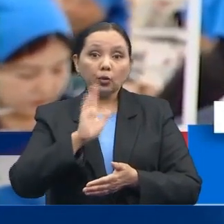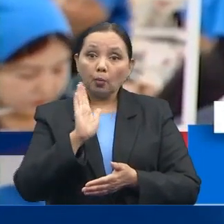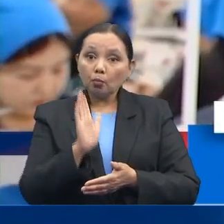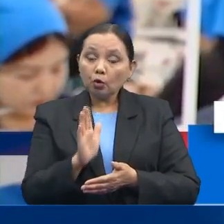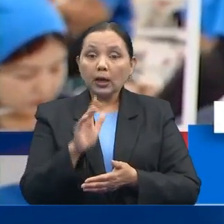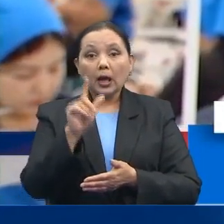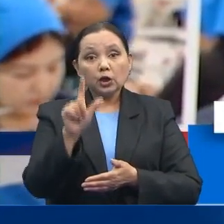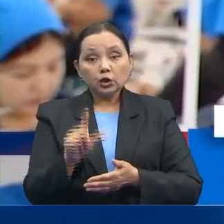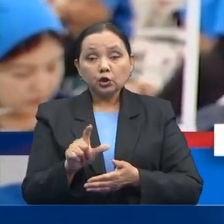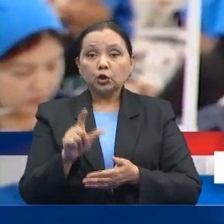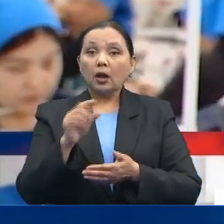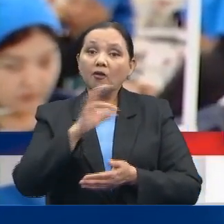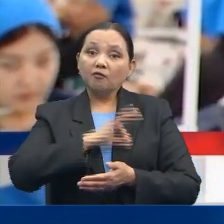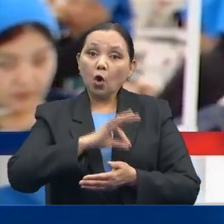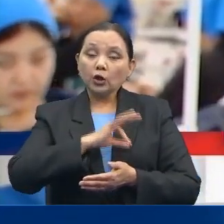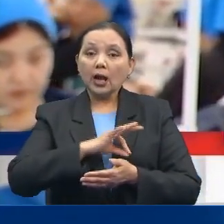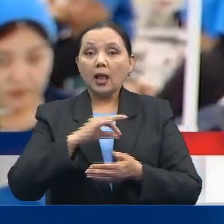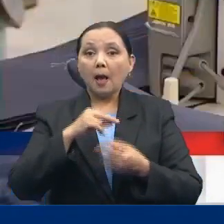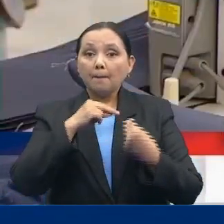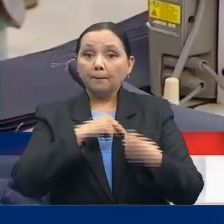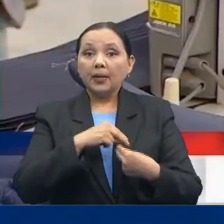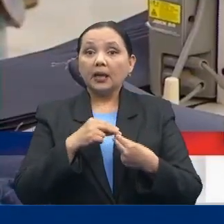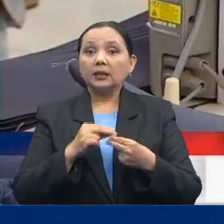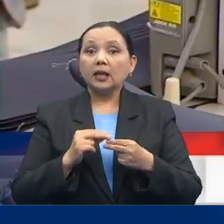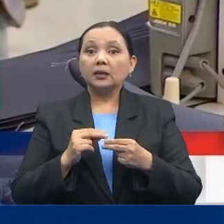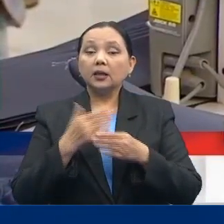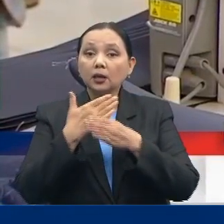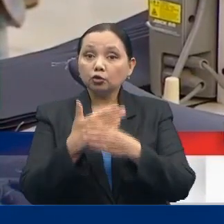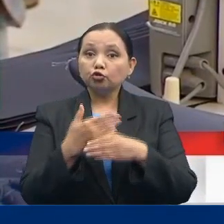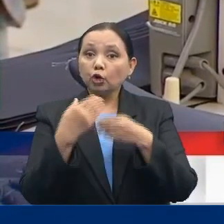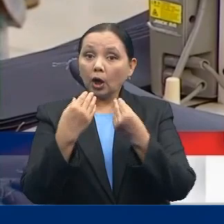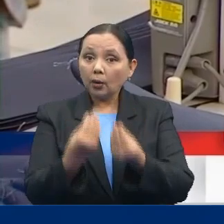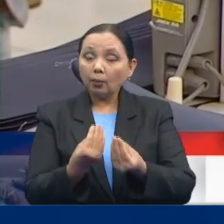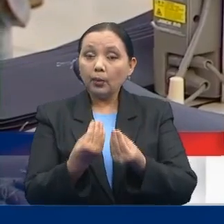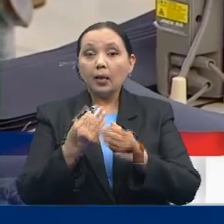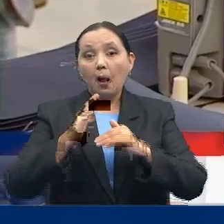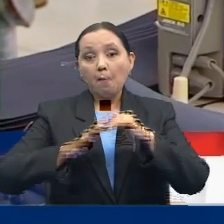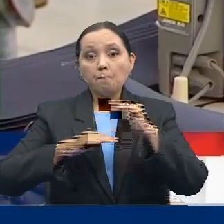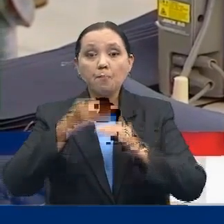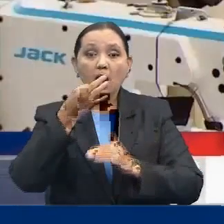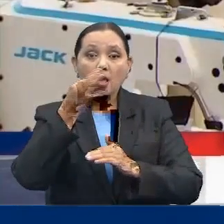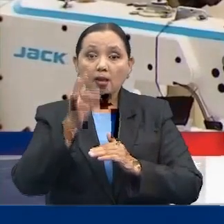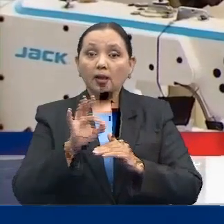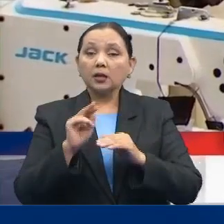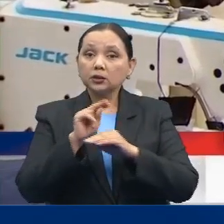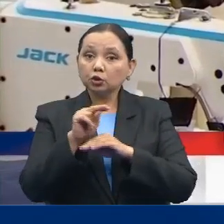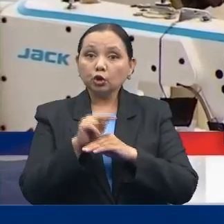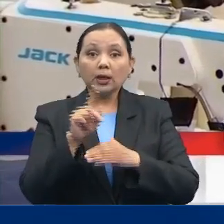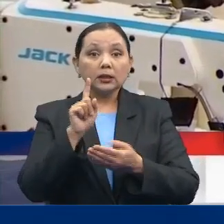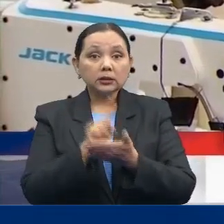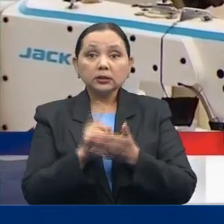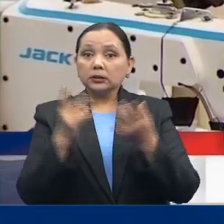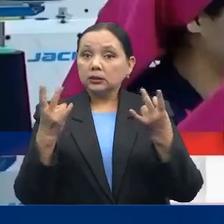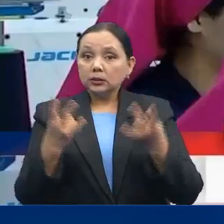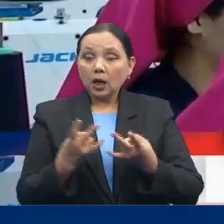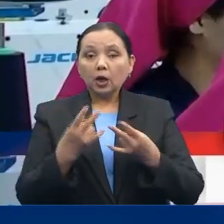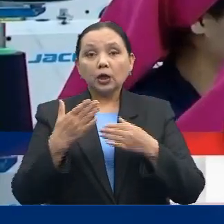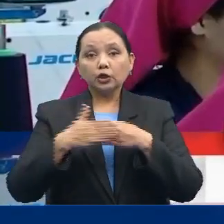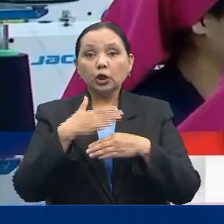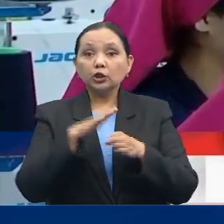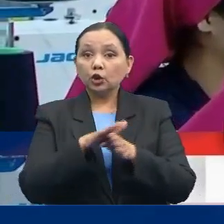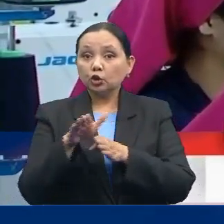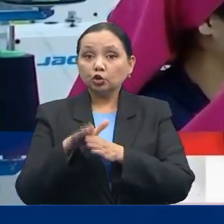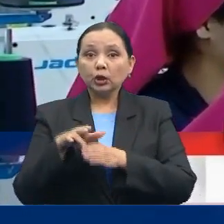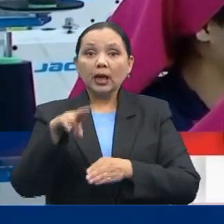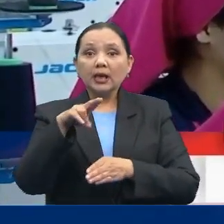insonni muayyan ijtimoiy foydali mehnatga jalb etish, unda kasbiy ko'nikma va malakalarni shakllantirish zarur. Ayni shu maqsadda jazoni ijro